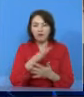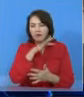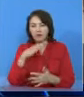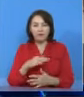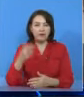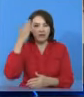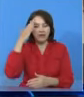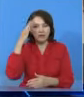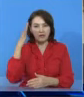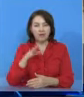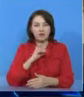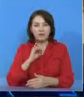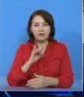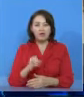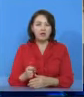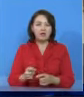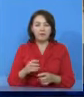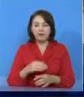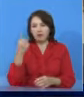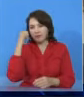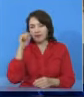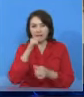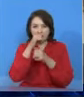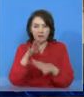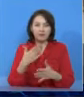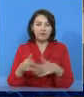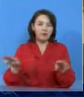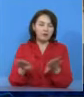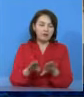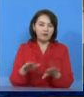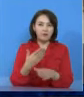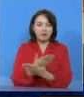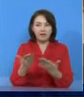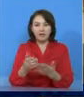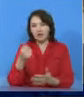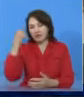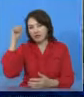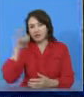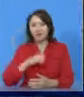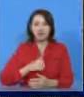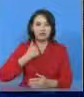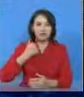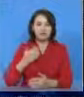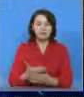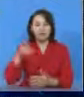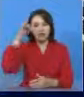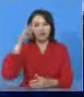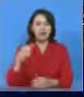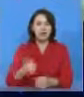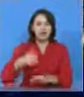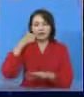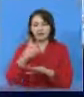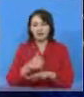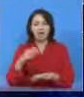көптеген ақындардың, зиялы қауымдардың батылы бармады. Бұл оның батылдығы, ерлігі. Қазақтың тұңғыш бард